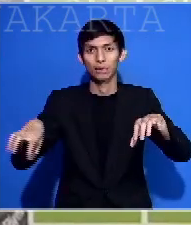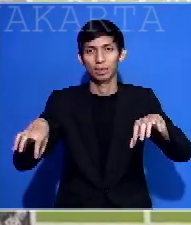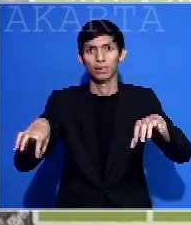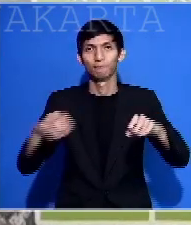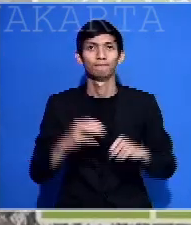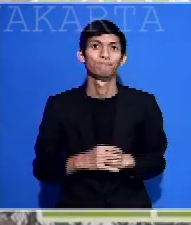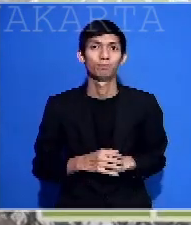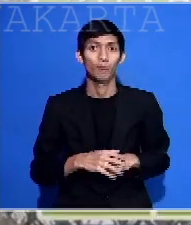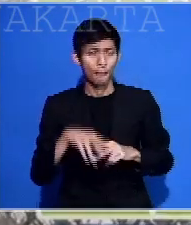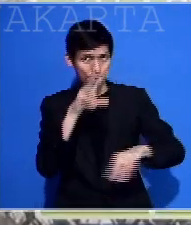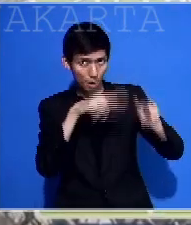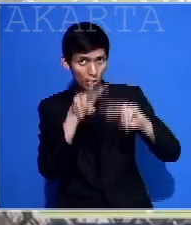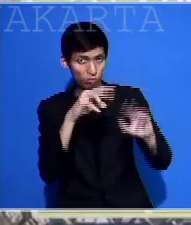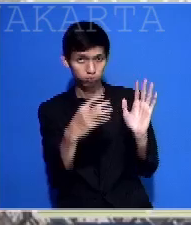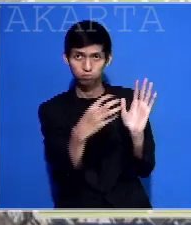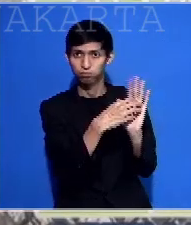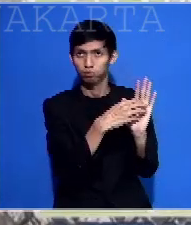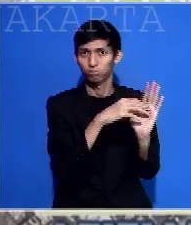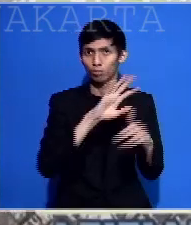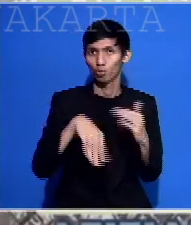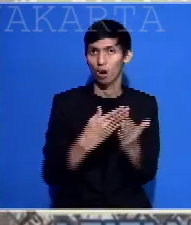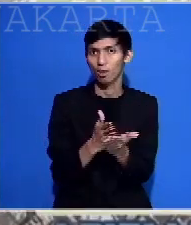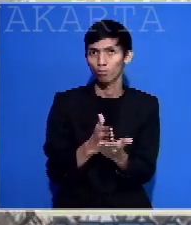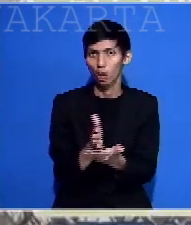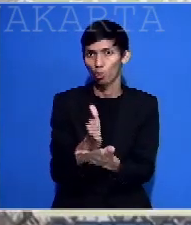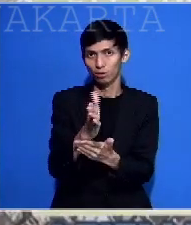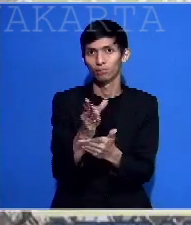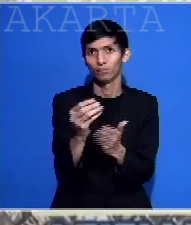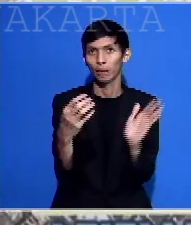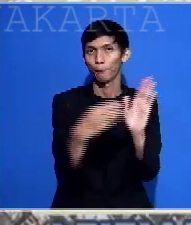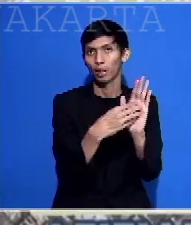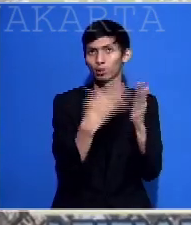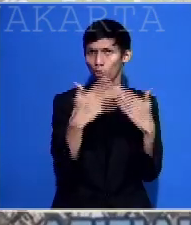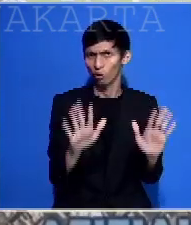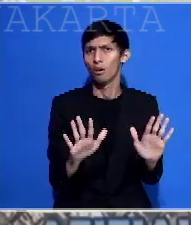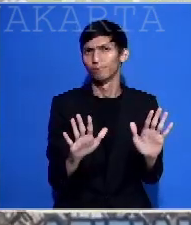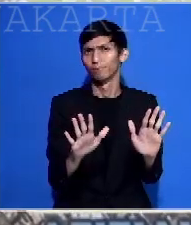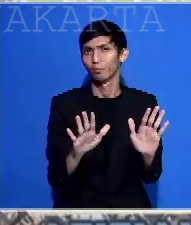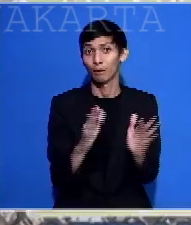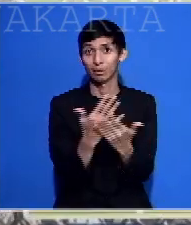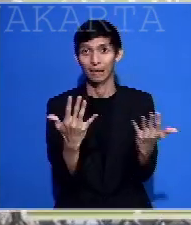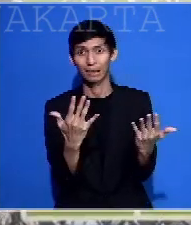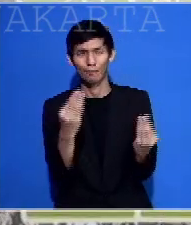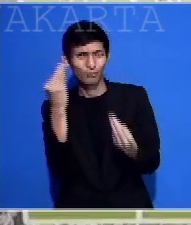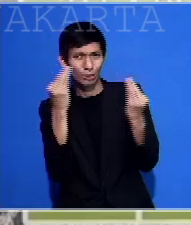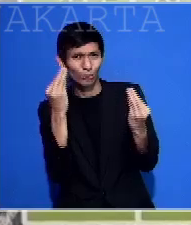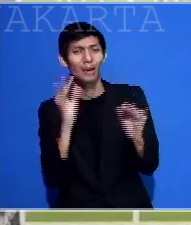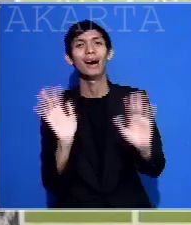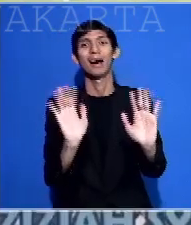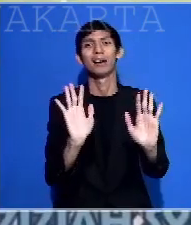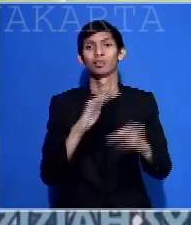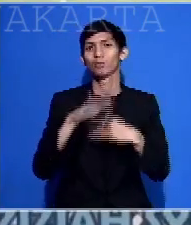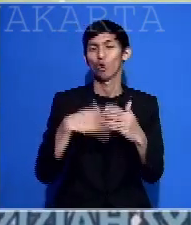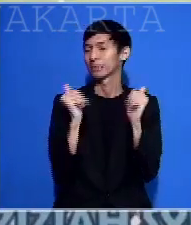identifikasinya artinya seluruh rutanya sudah tertempel Jemaat tidak perlu ragu untuk memanfaatkan B selawat kita sudah siap